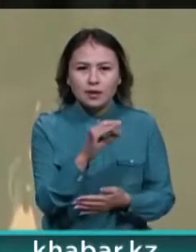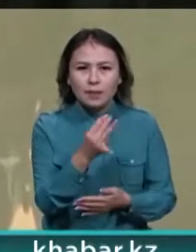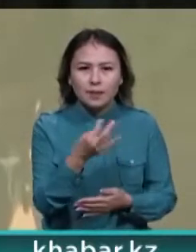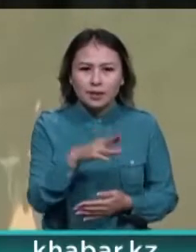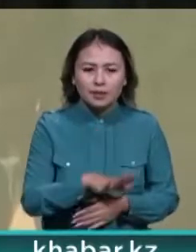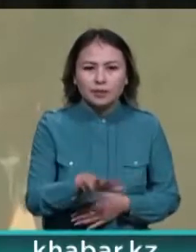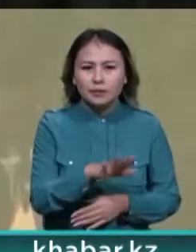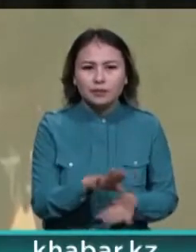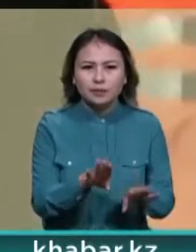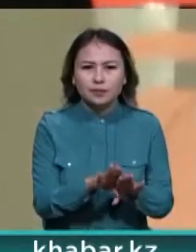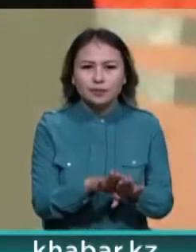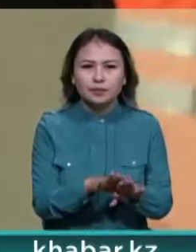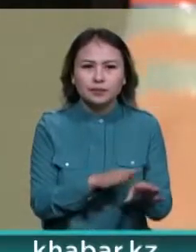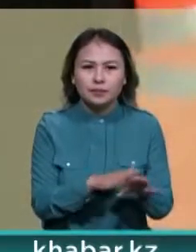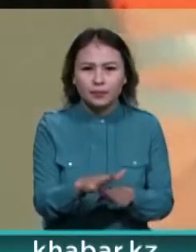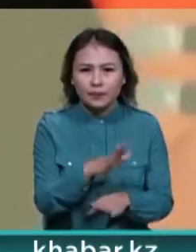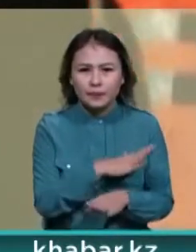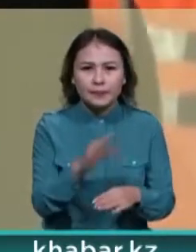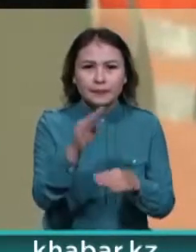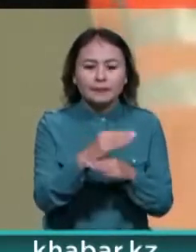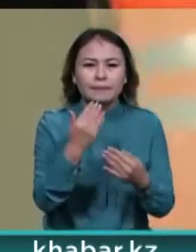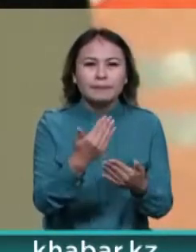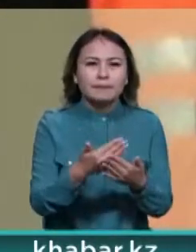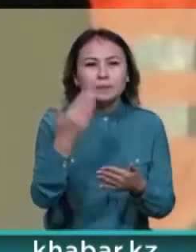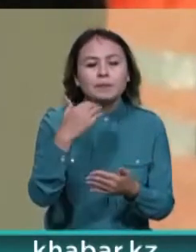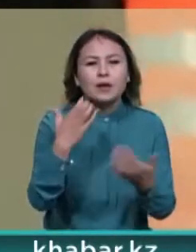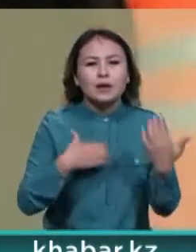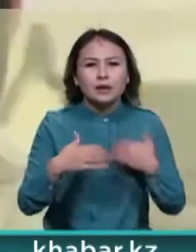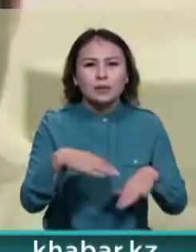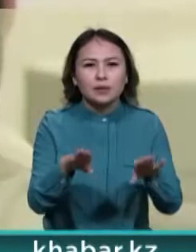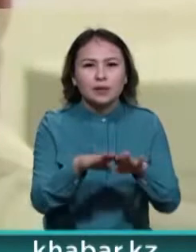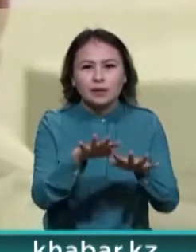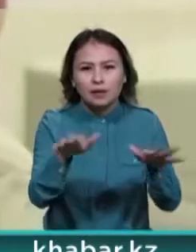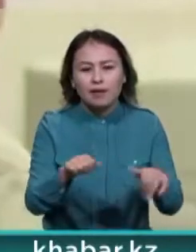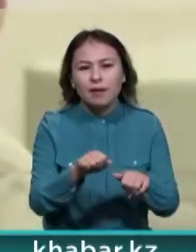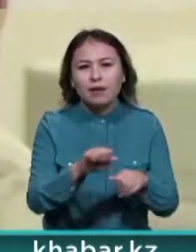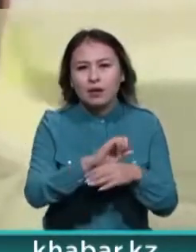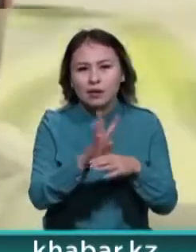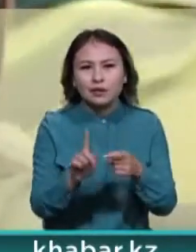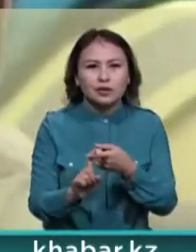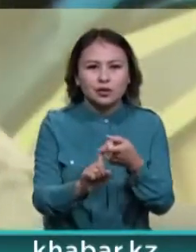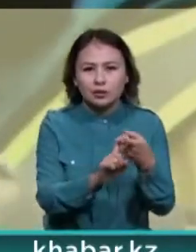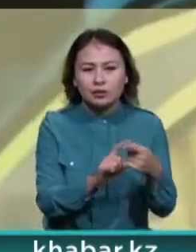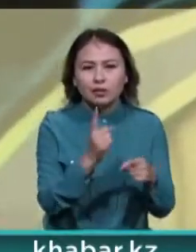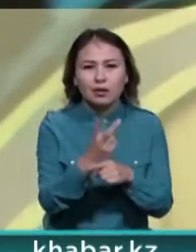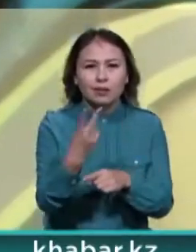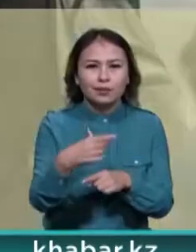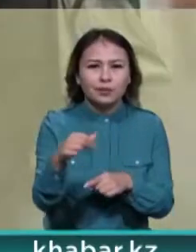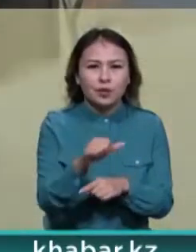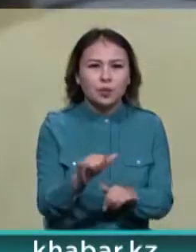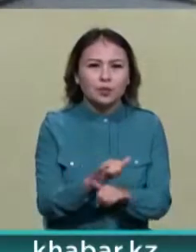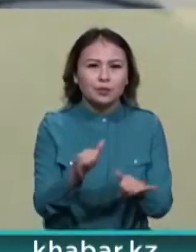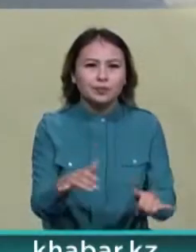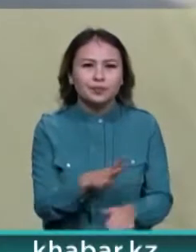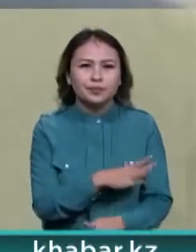бөлімдері толуға шаққалған. Айта өтейік, осының алдында Аргентина билігі елдегі карантин шектеулерін тағы 2 аптаға